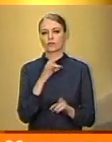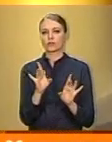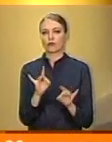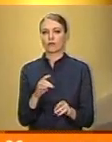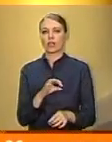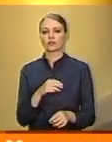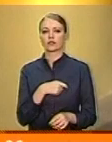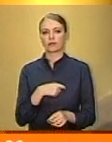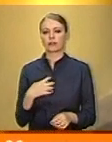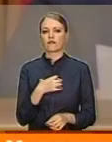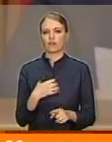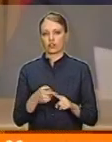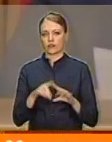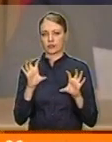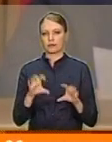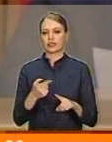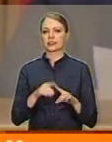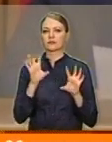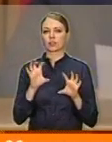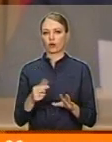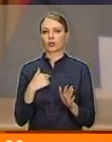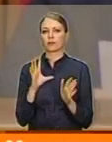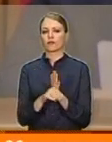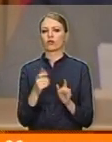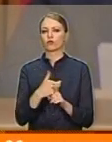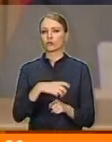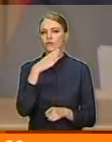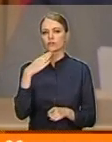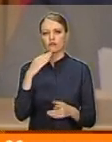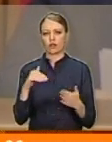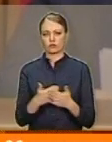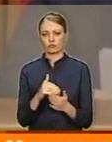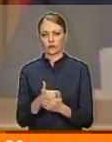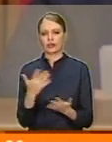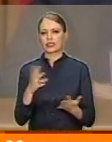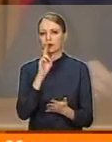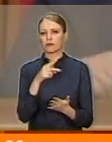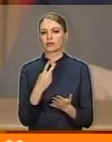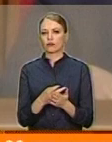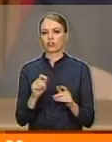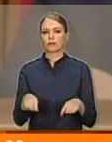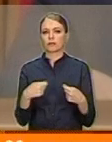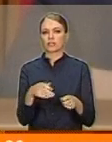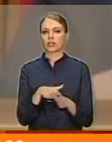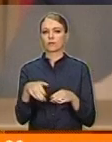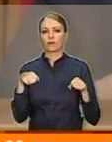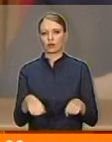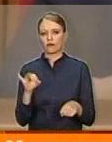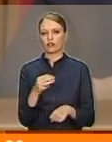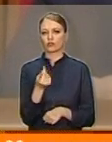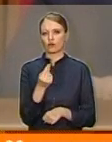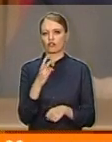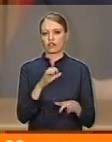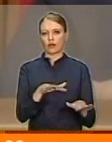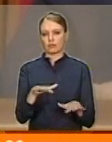пояснюють депутатам важливість законів. Цими законами ми вводимо дуже багато новацій, які передбачають передачу повноважень і грошей